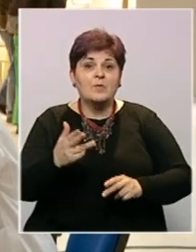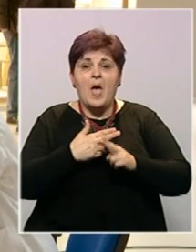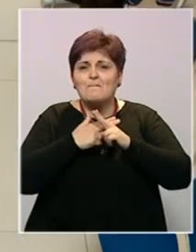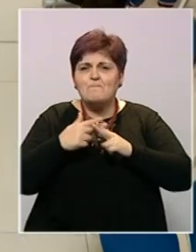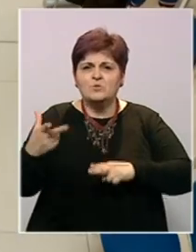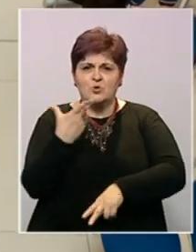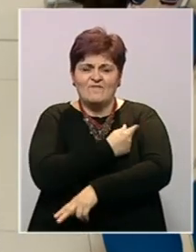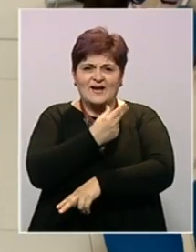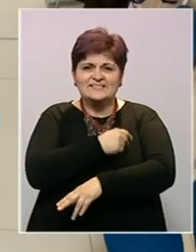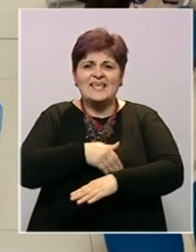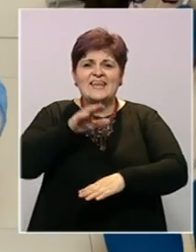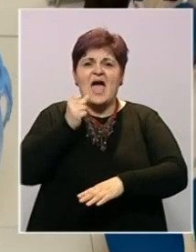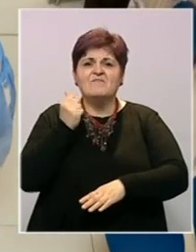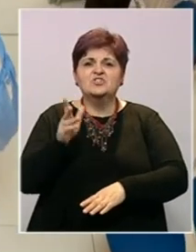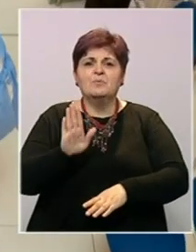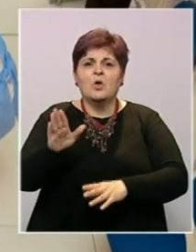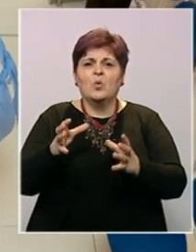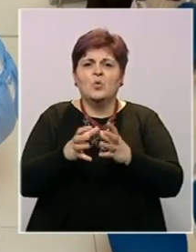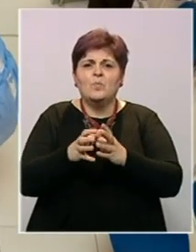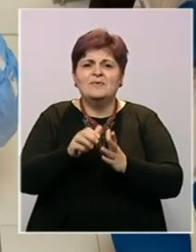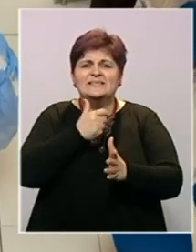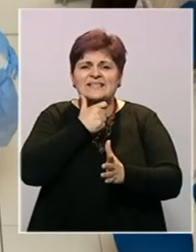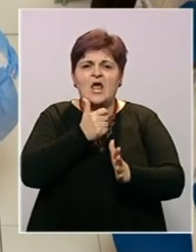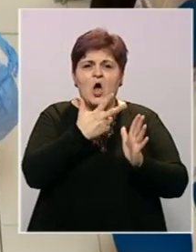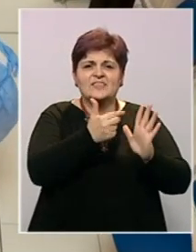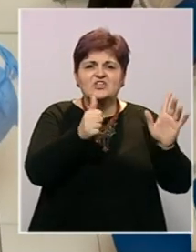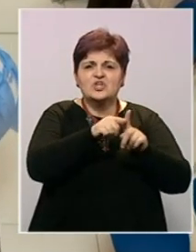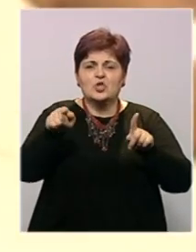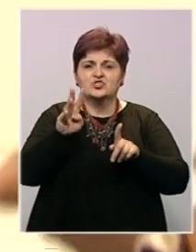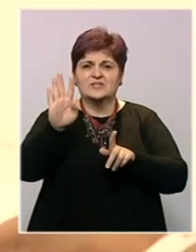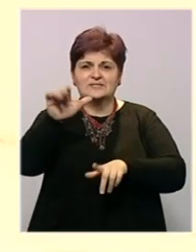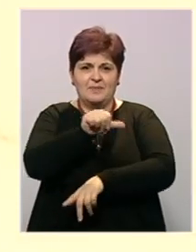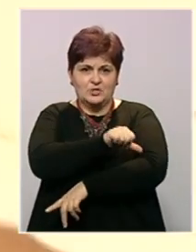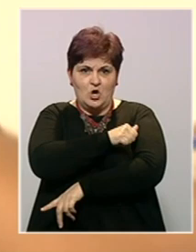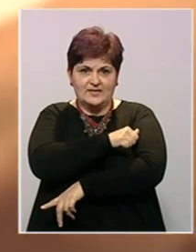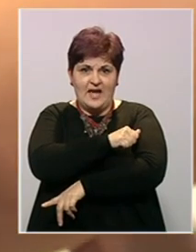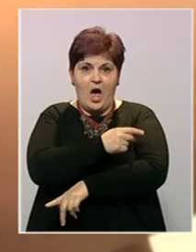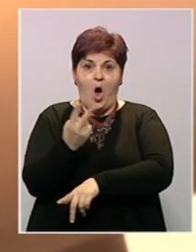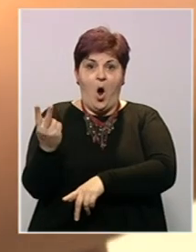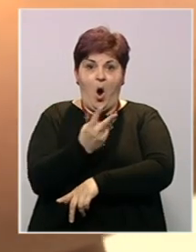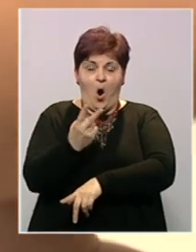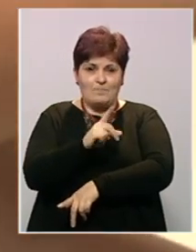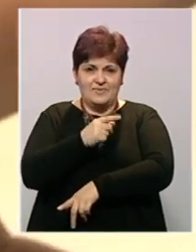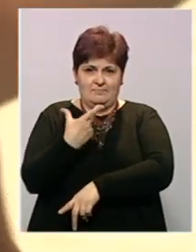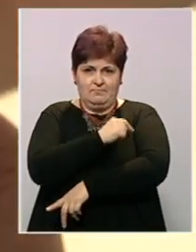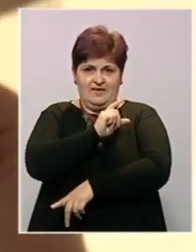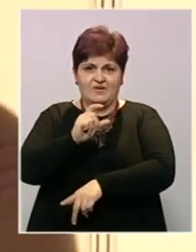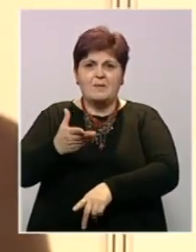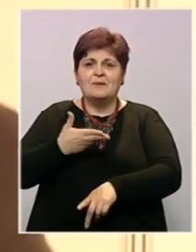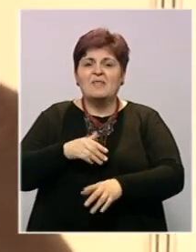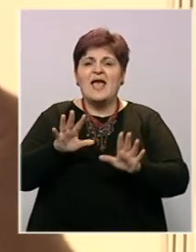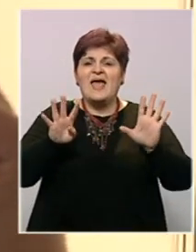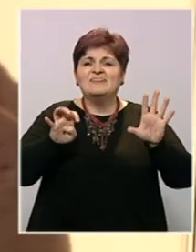broja potpuno cijepljenih, najveći broj pripada dobnoj skupini od 36 do 45 godina. Obje doze cijepiva primile su